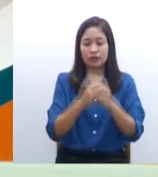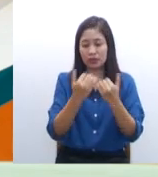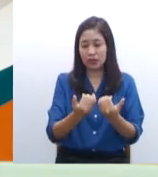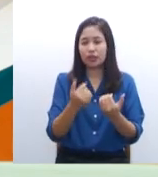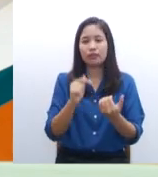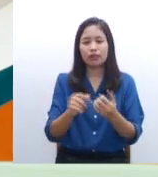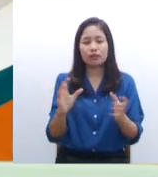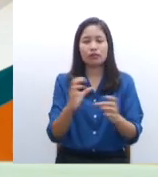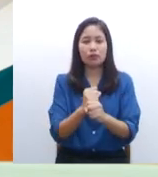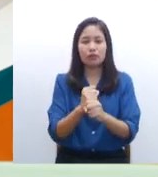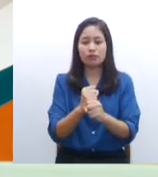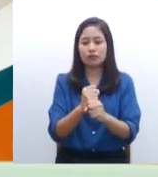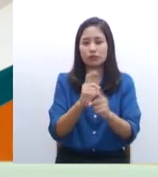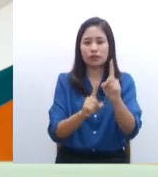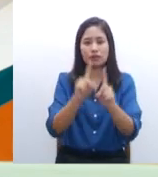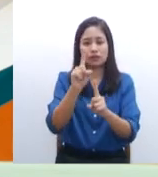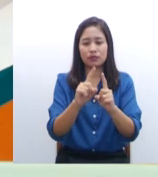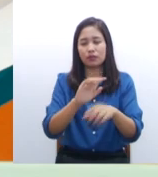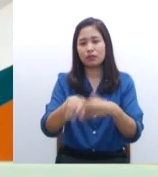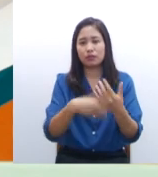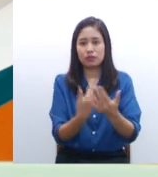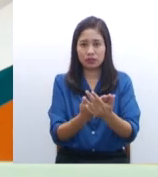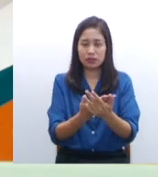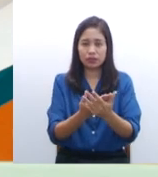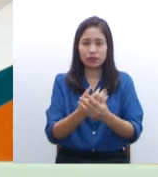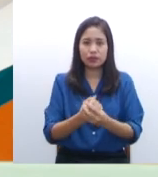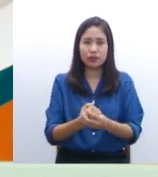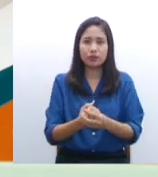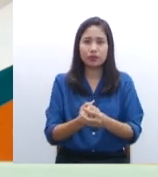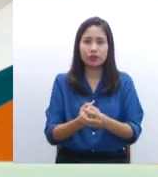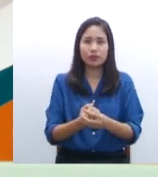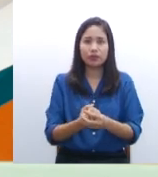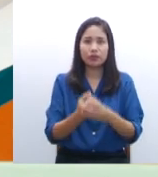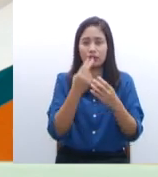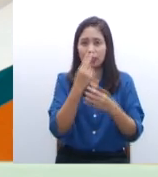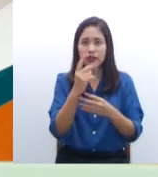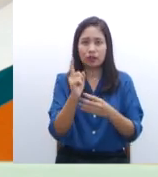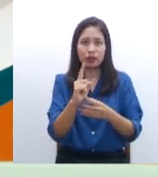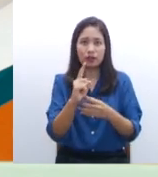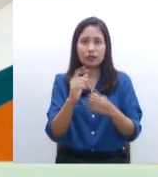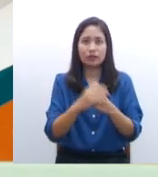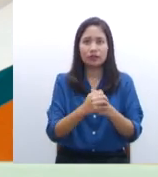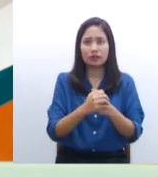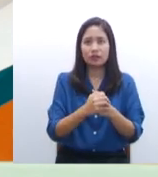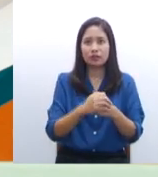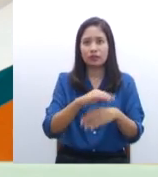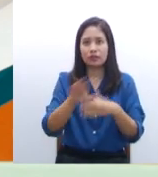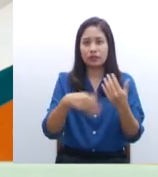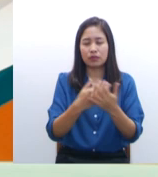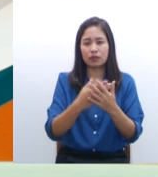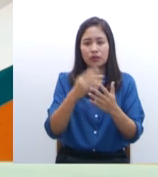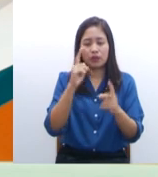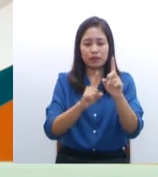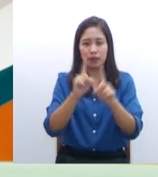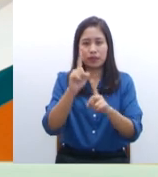ทั้งหมดนะครับในส่วนของการดำเนินการทั้งหมดนะฮะจากเห็นการผลการประเมินทั้งหมดนะครับท่านจะเห็นว่า เราก็ได้รับทราบเรื่องของการประเมิน ITA นะครับ